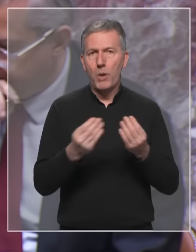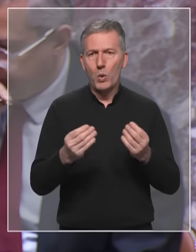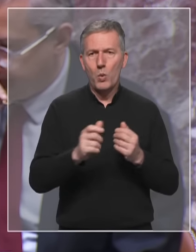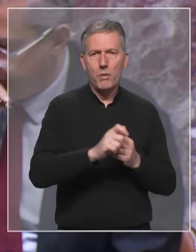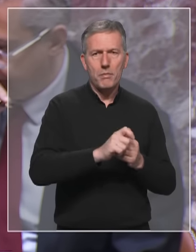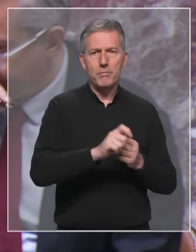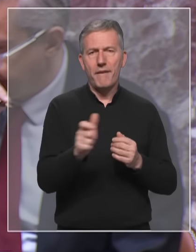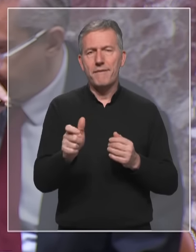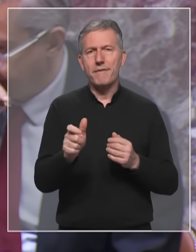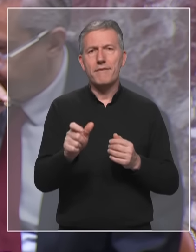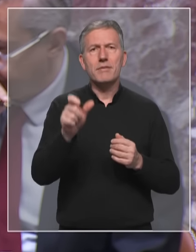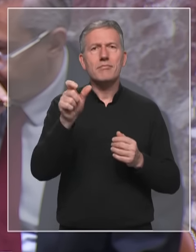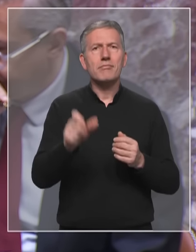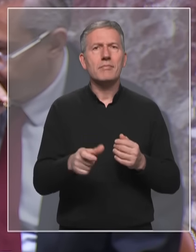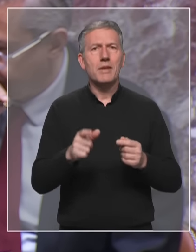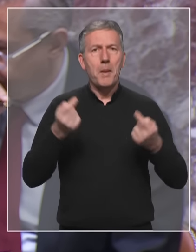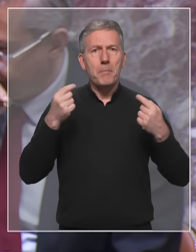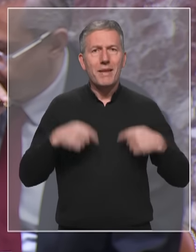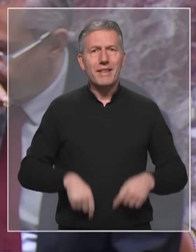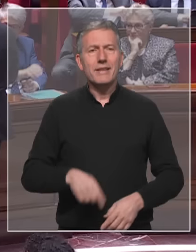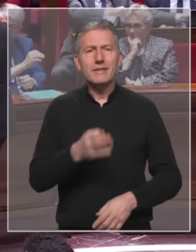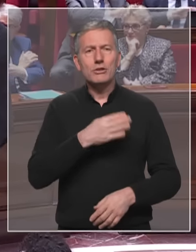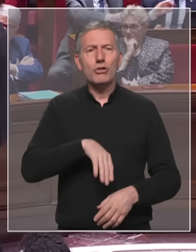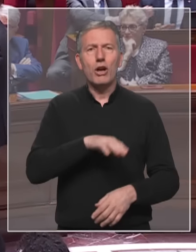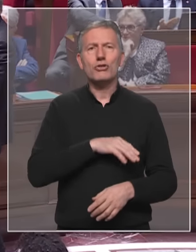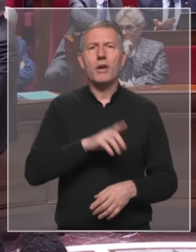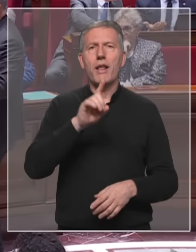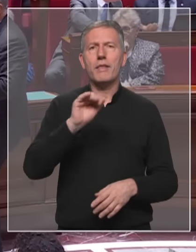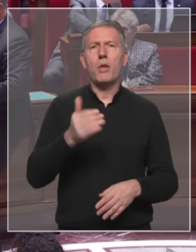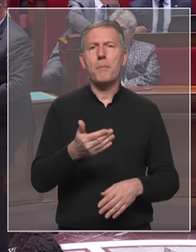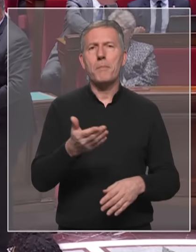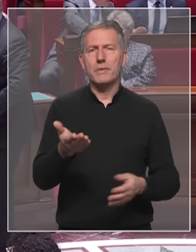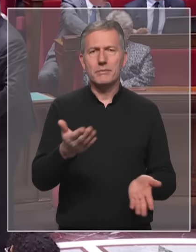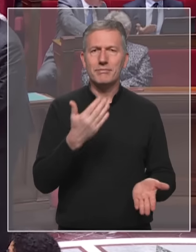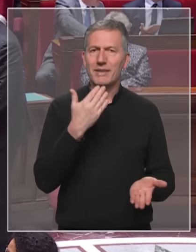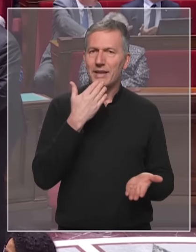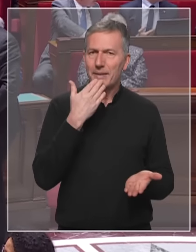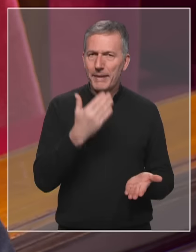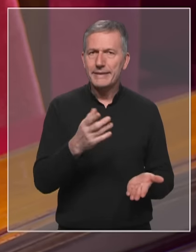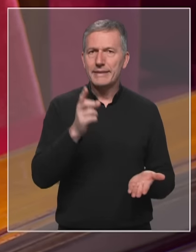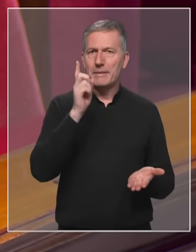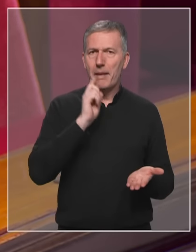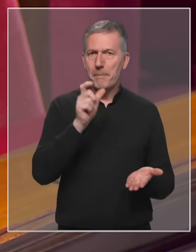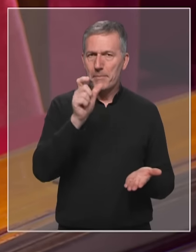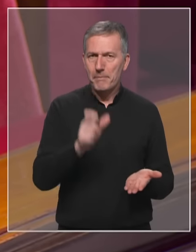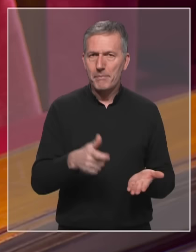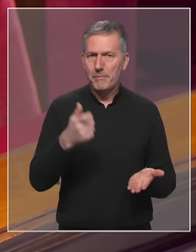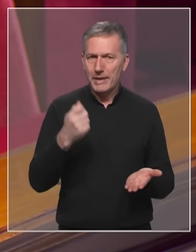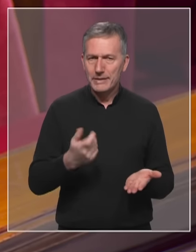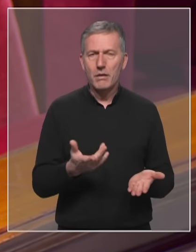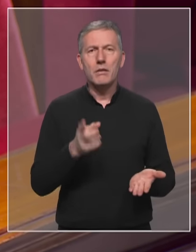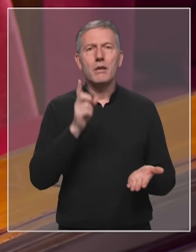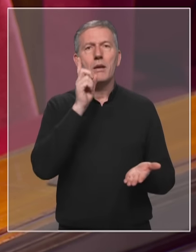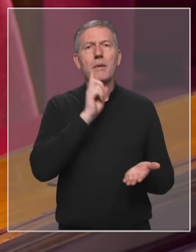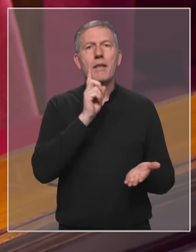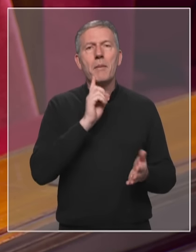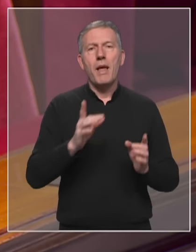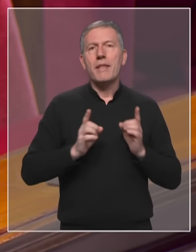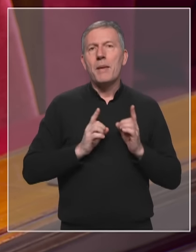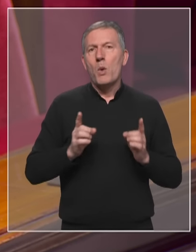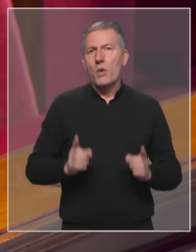est à monsieur François-Noël Buffet, ministre en charge des Outre-mer. Merci, madame la présidente. Madame la députée, madame